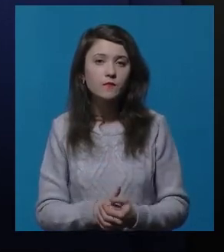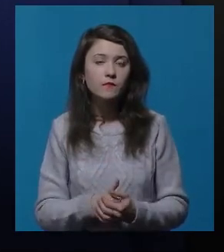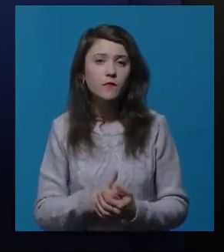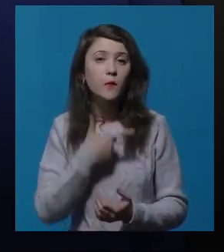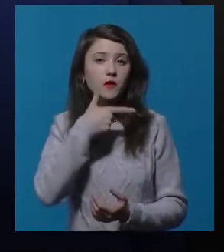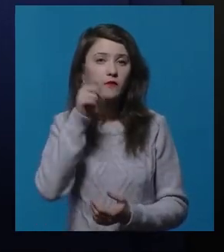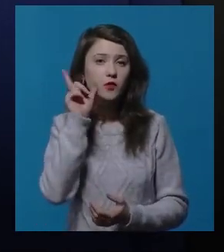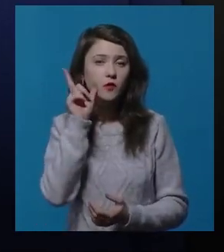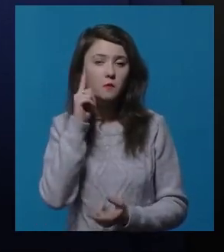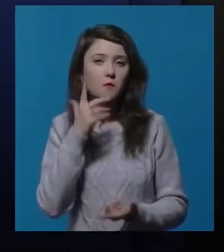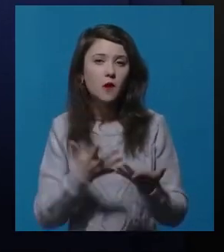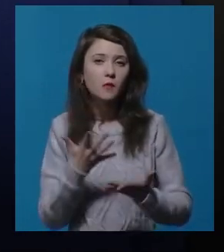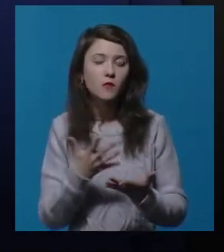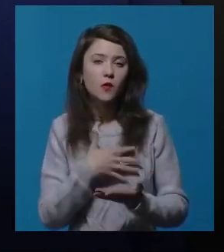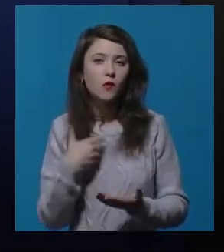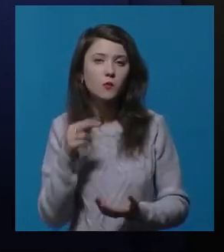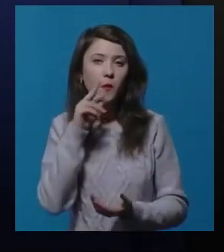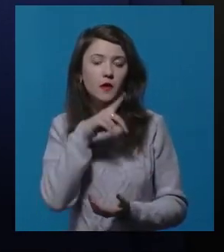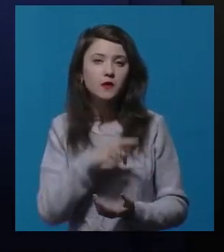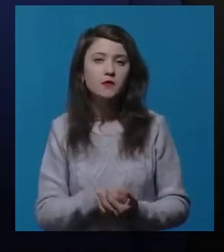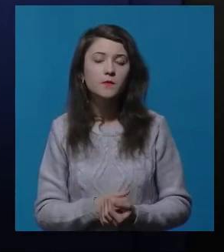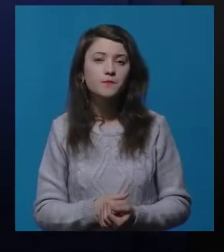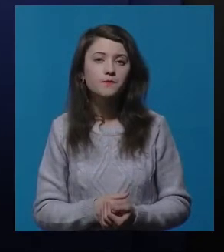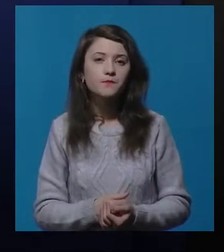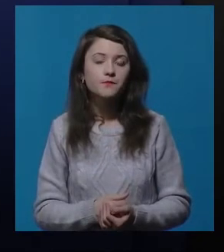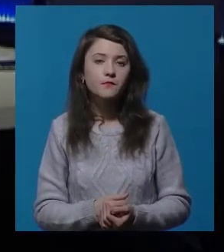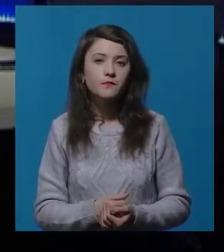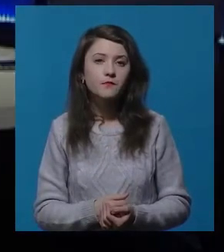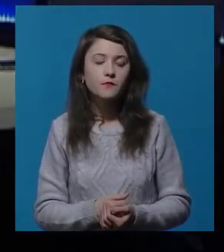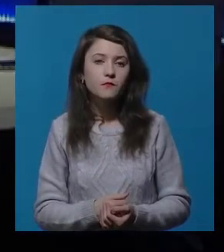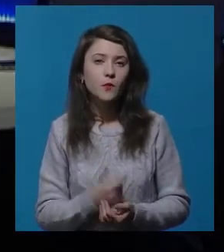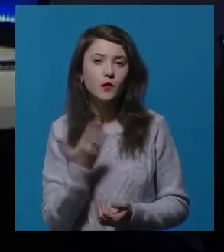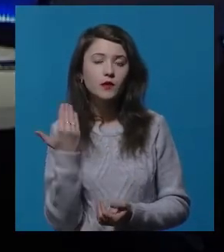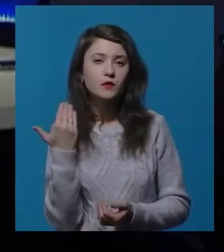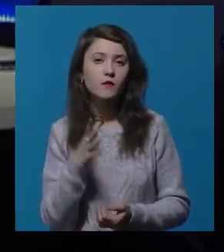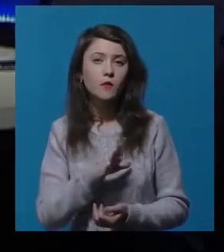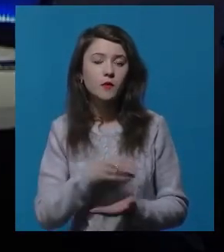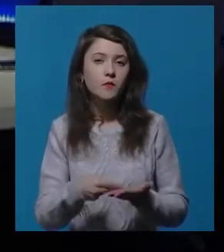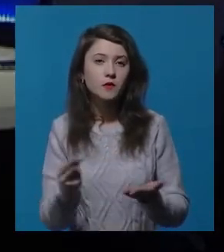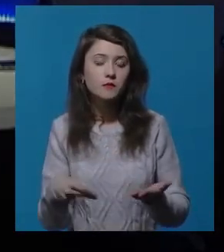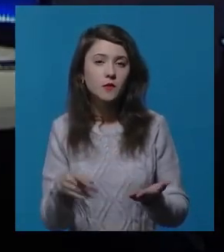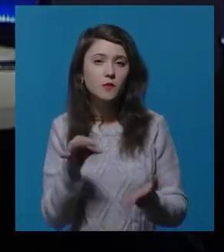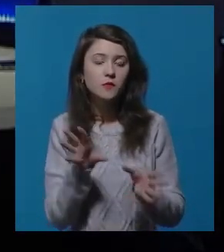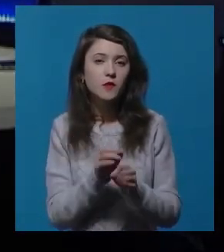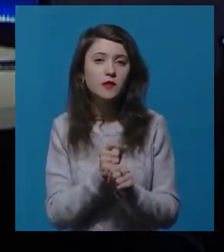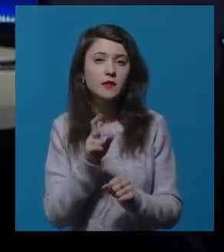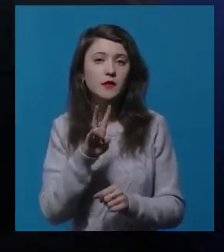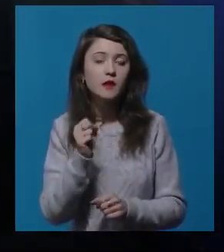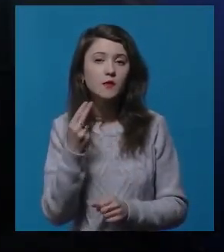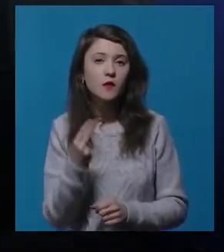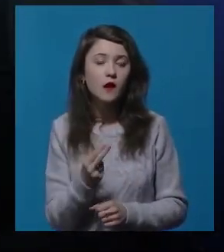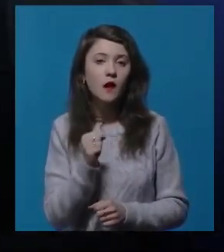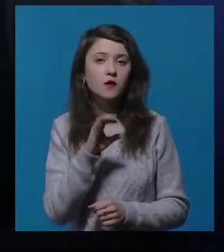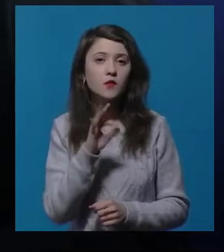позавчора, мабуть, я не хочу помилитись сильно, але ось нещодавно було підписано меморандум про співпрацю з Національною